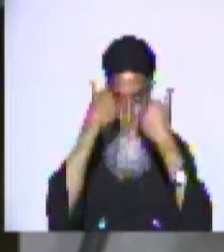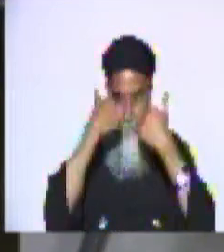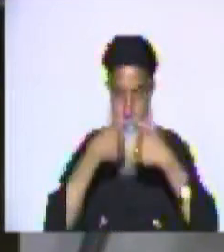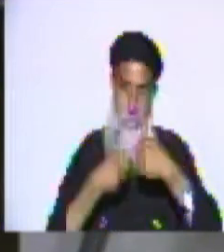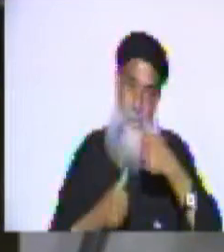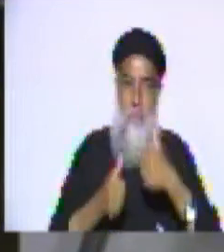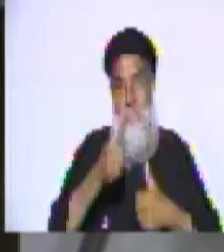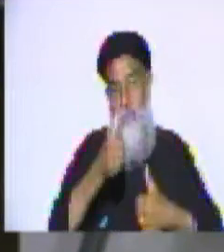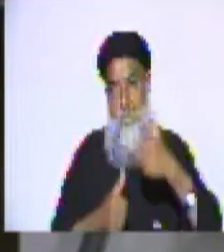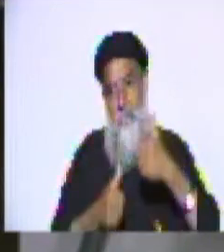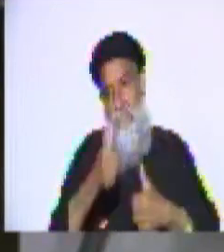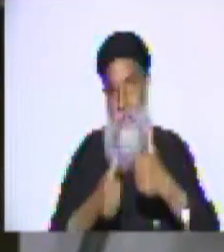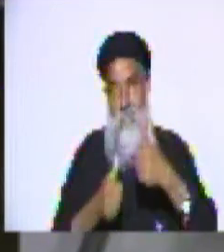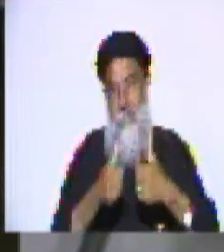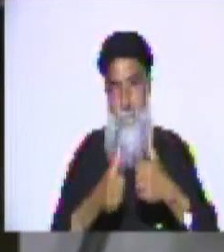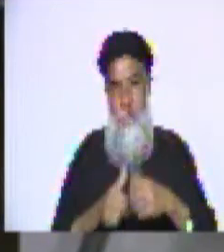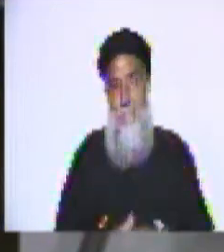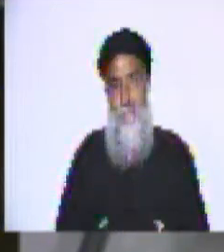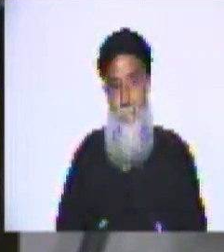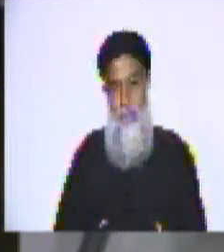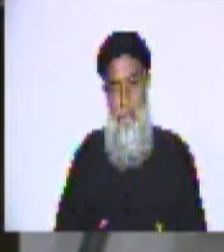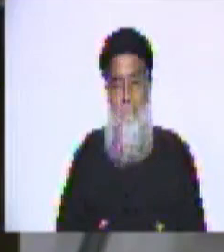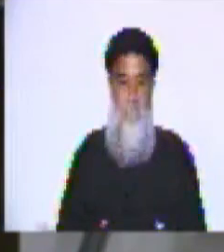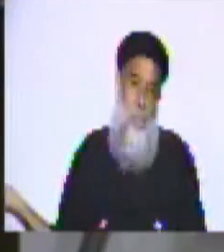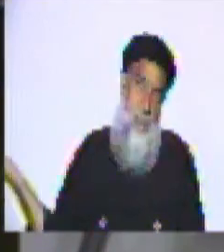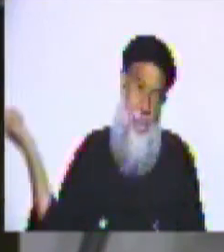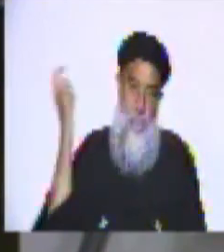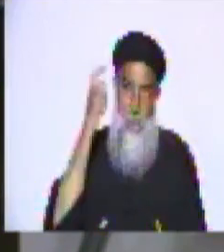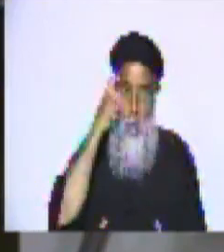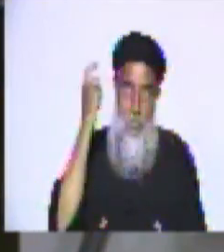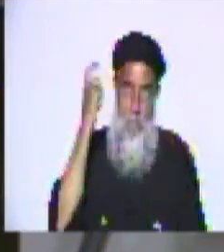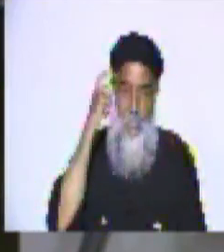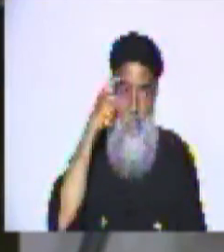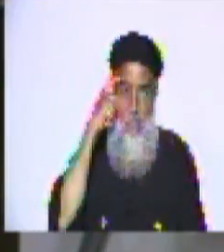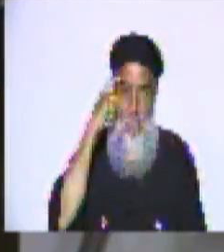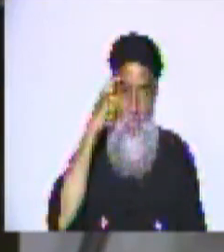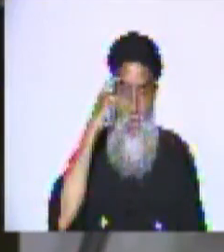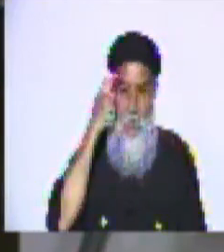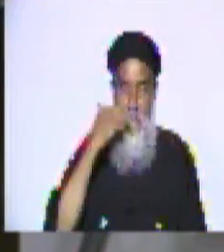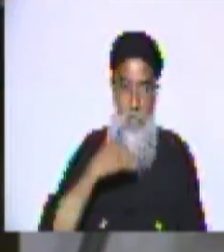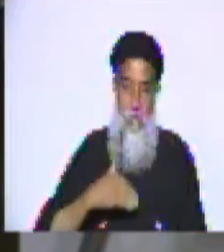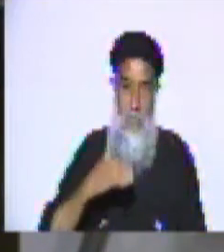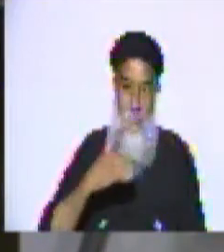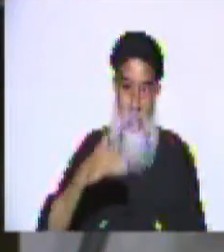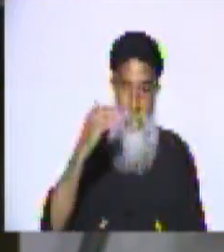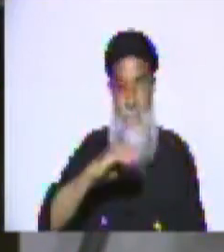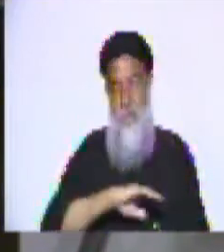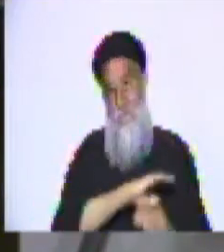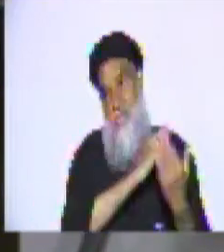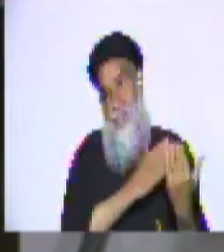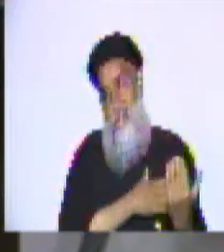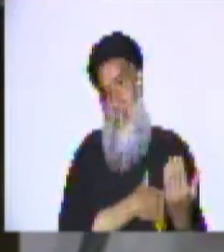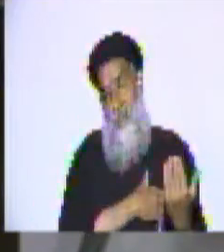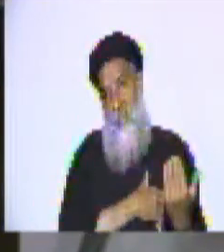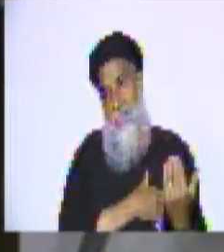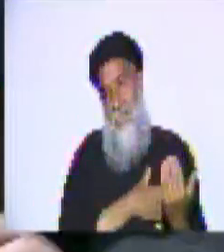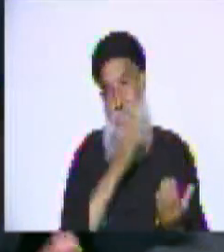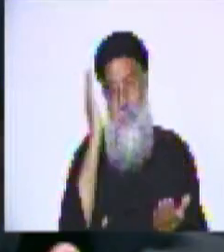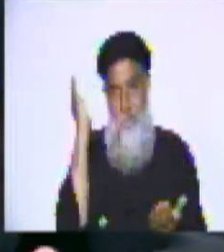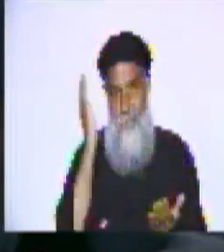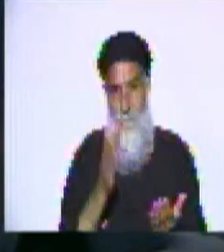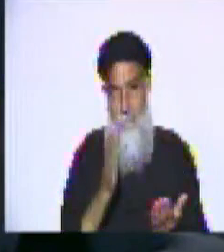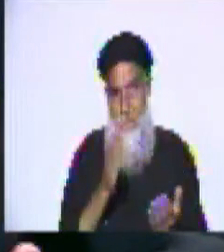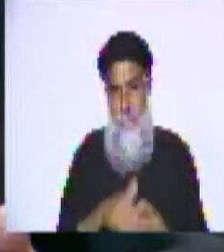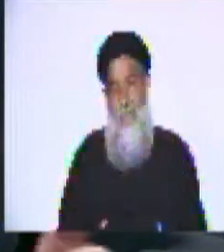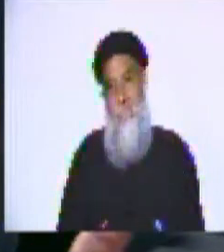اللي اختبار كده يعرف ماذا ينعقد عليه إيمانه. يعني